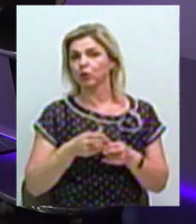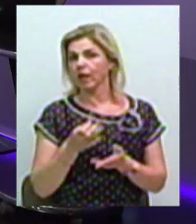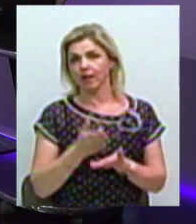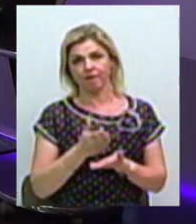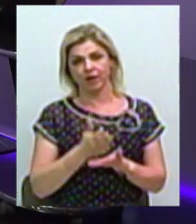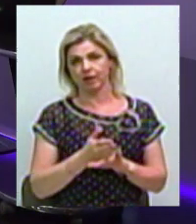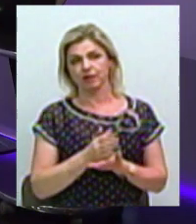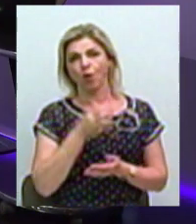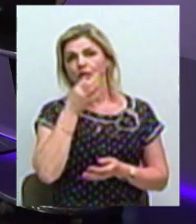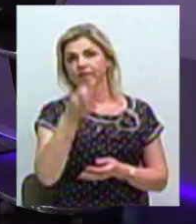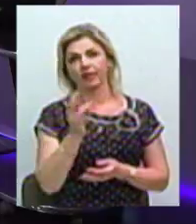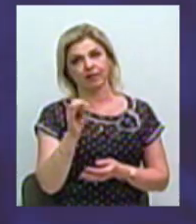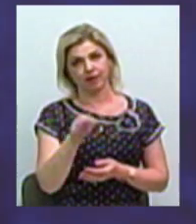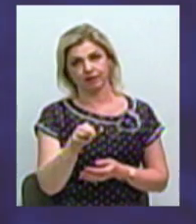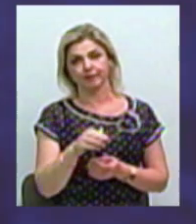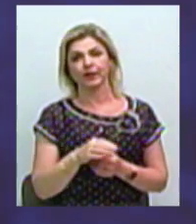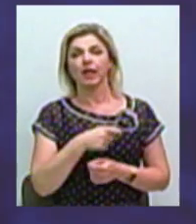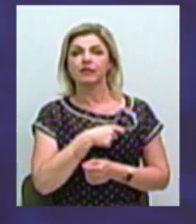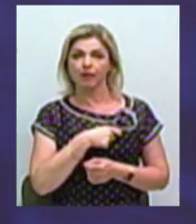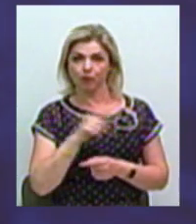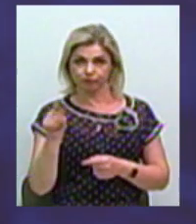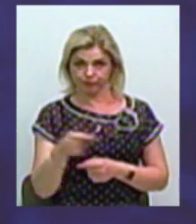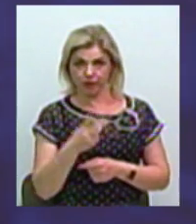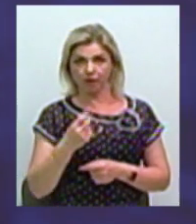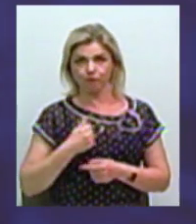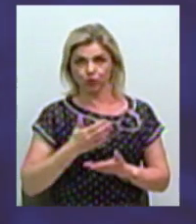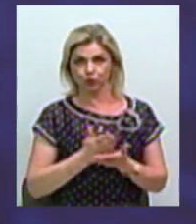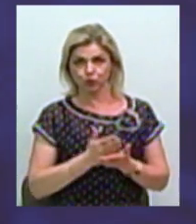Ні. Народний депутат призивається на військову службу?